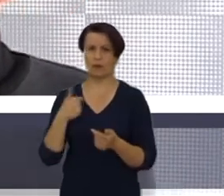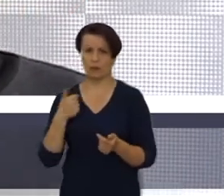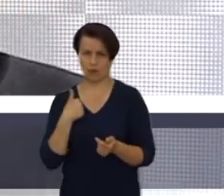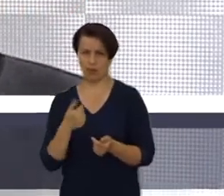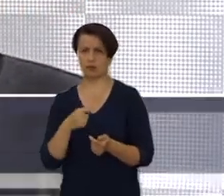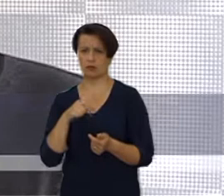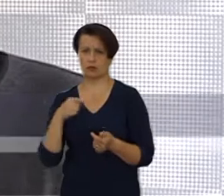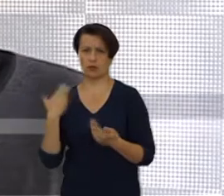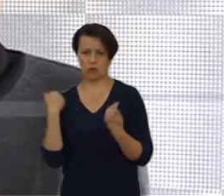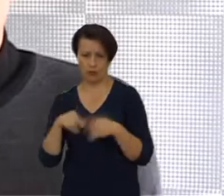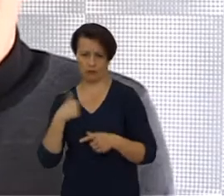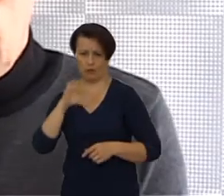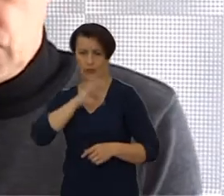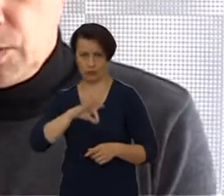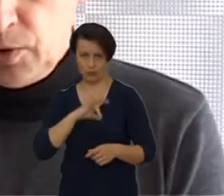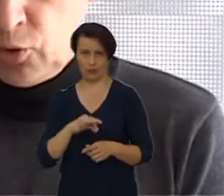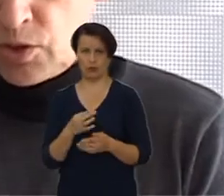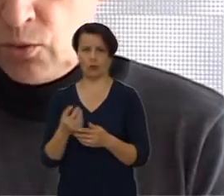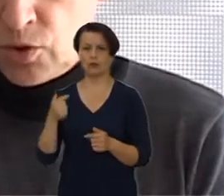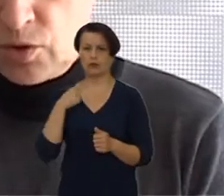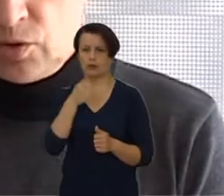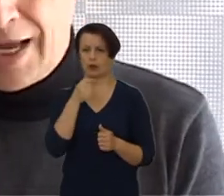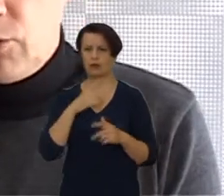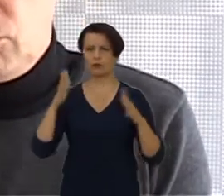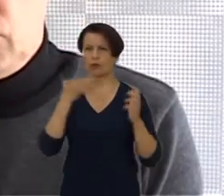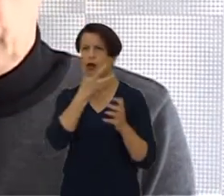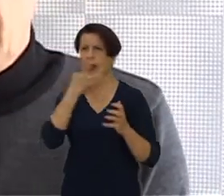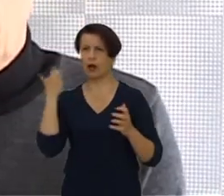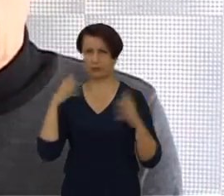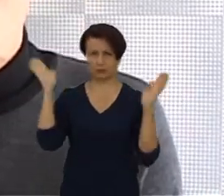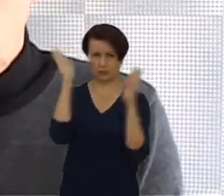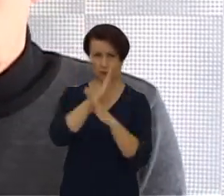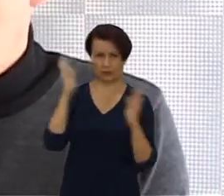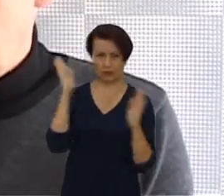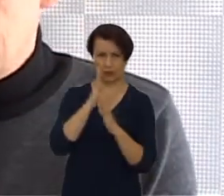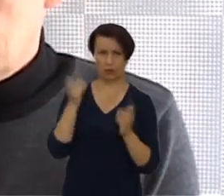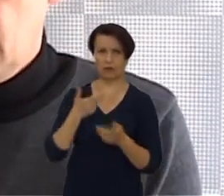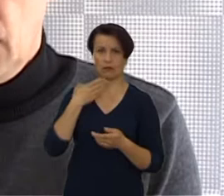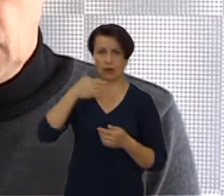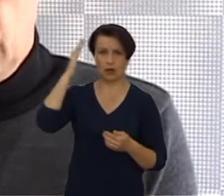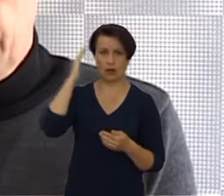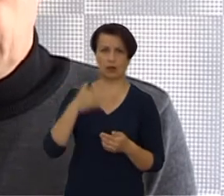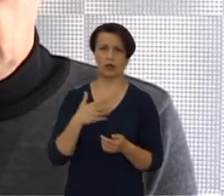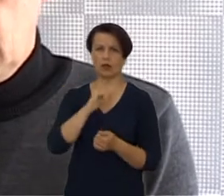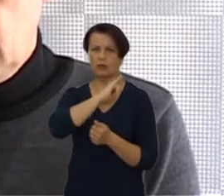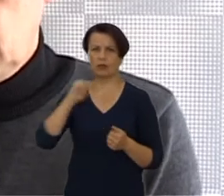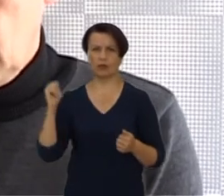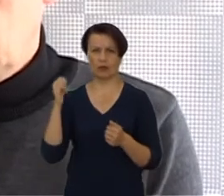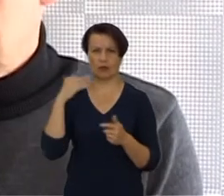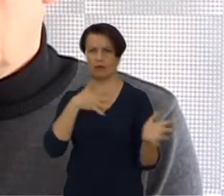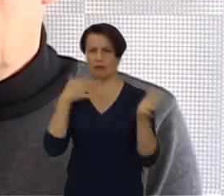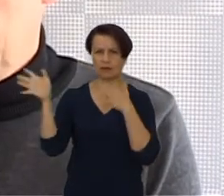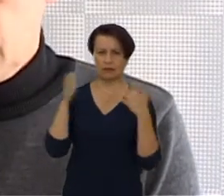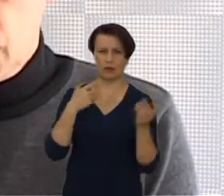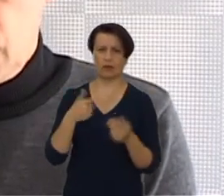esam atsižvelgę ir naudojam. Tai susidarius nepalankioms sklaidos sąlygom, ypatingai karštuoju metu vasarą, kada bloga